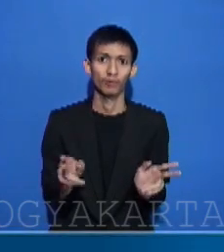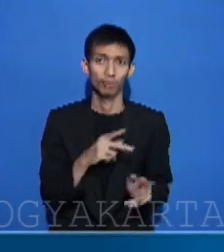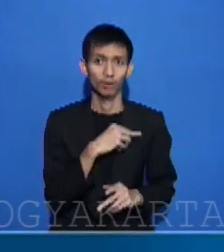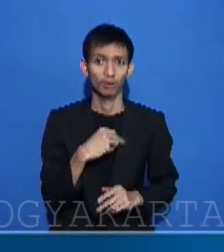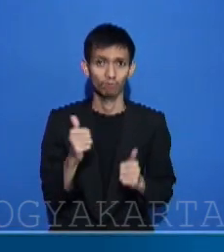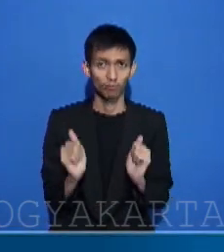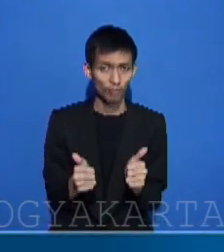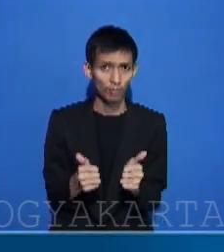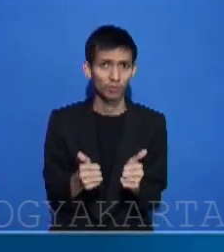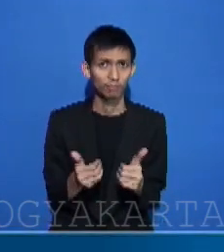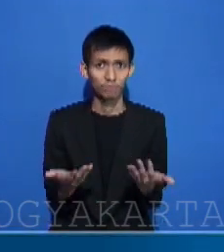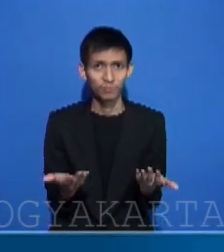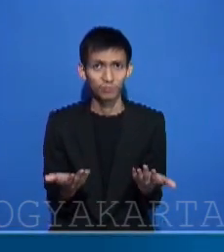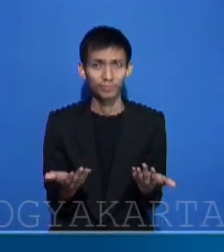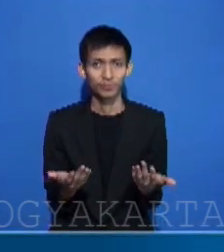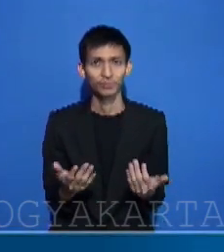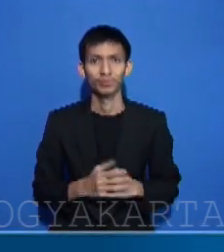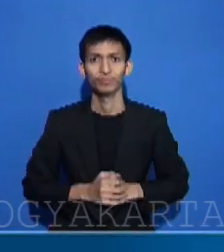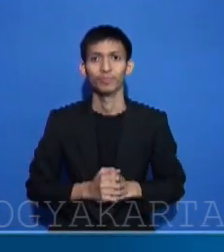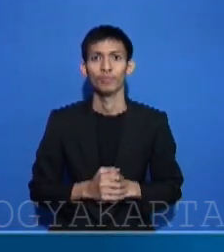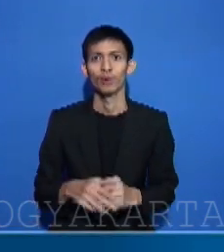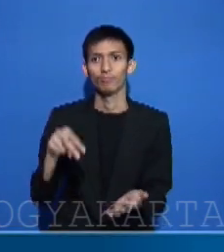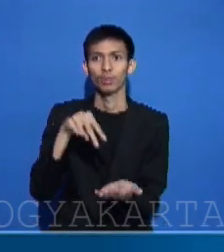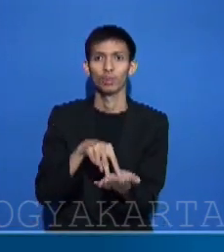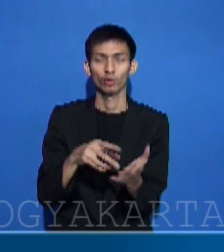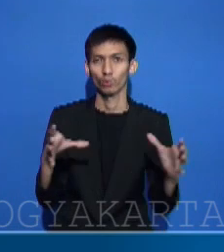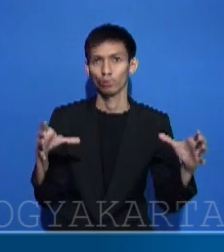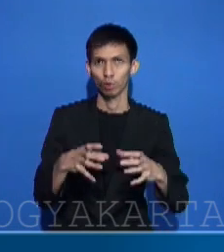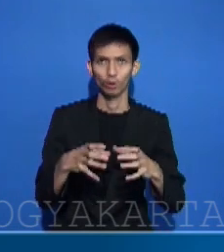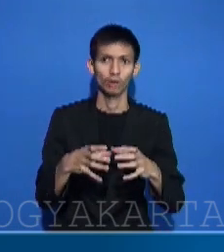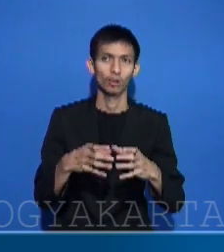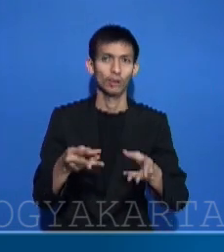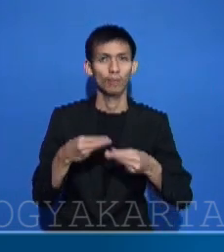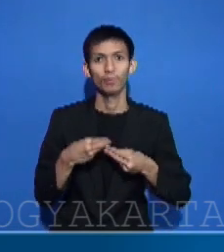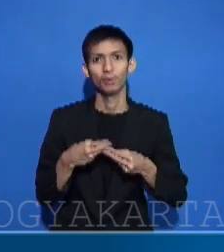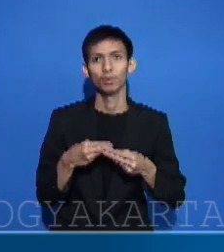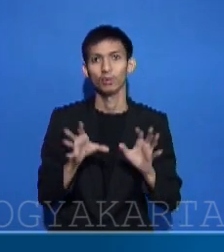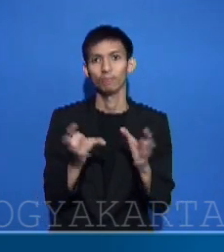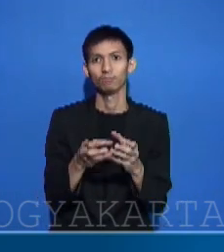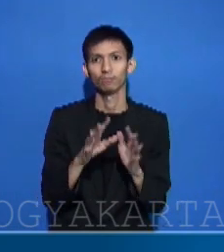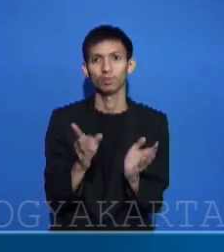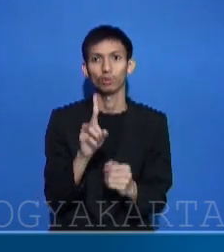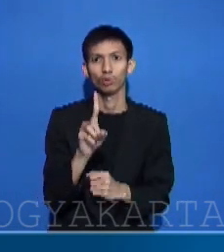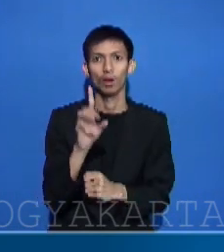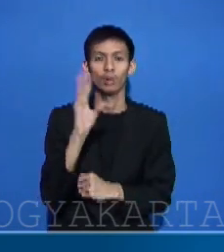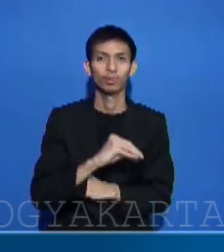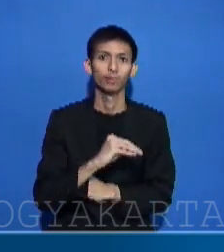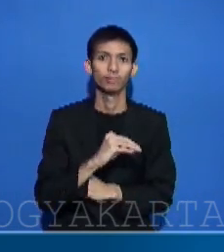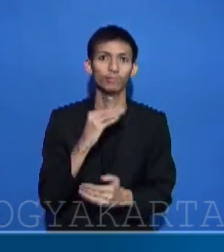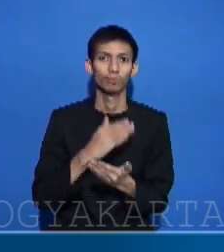menyiapkan titik pengambilan takjil yang mana untuk perharinya itu ada 5.000 takjil